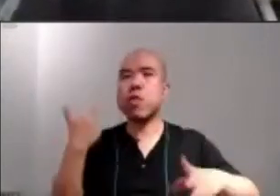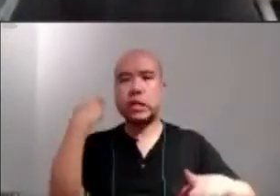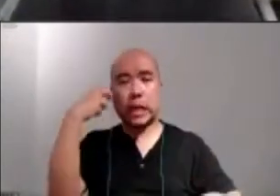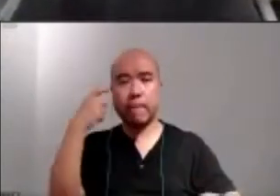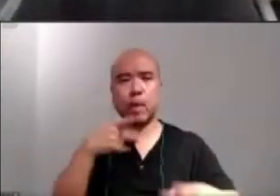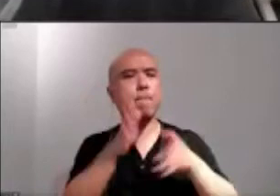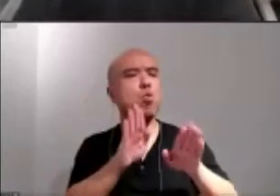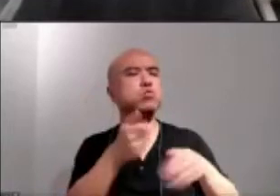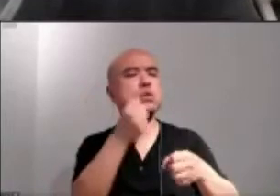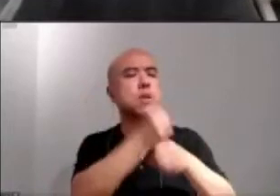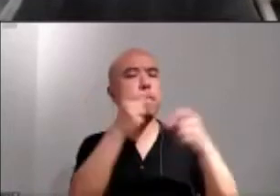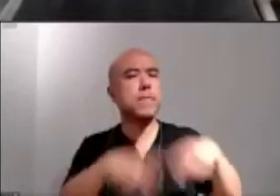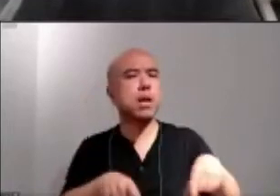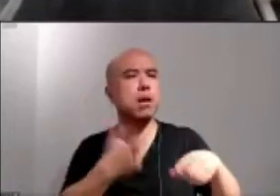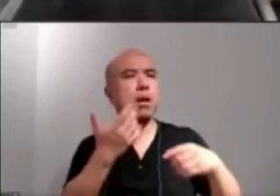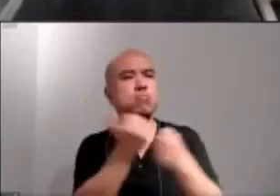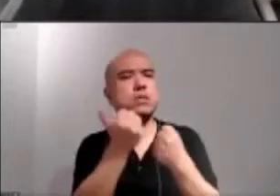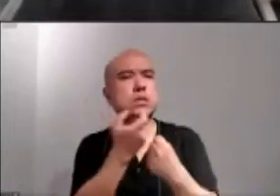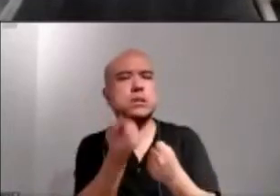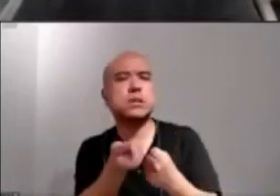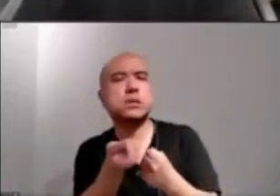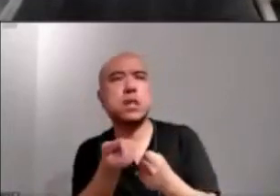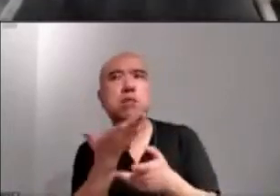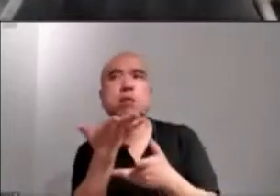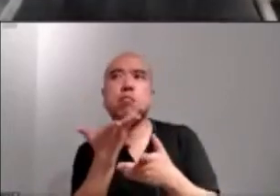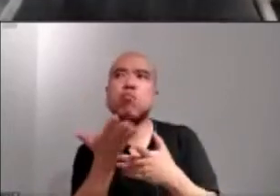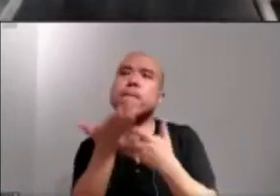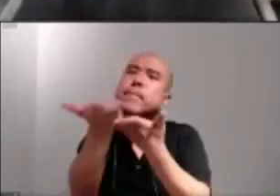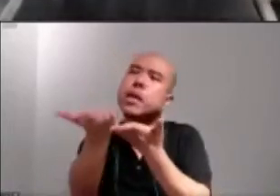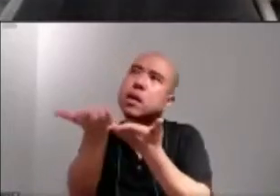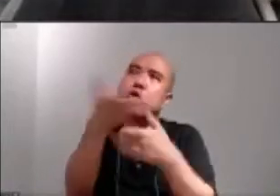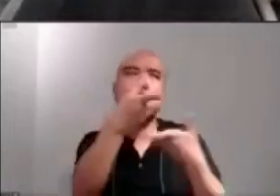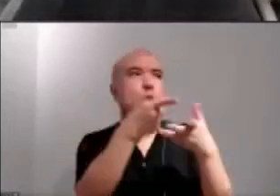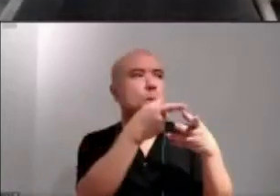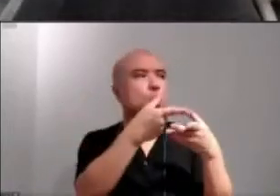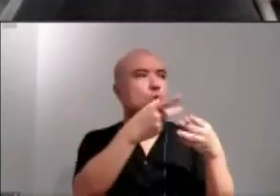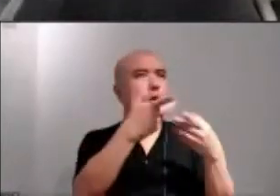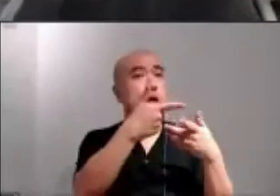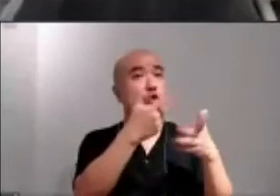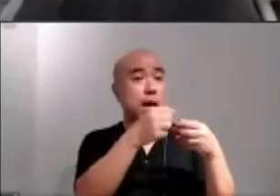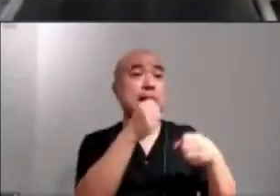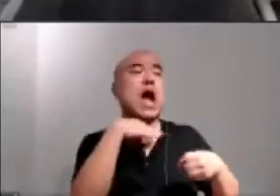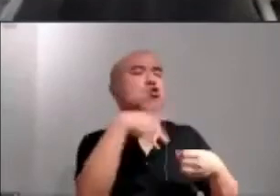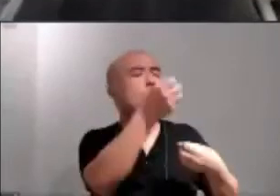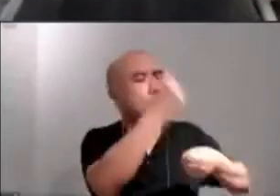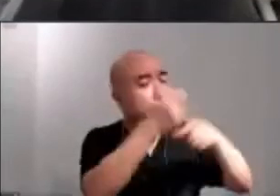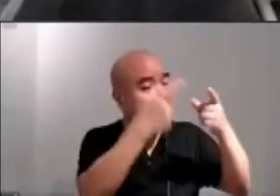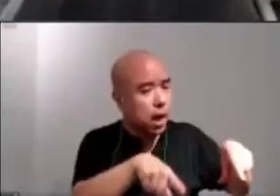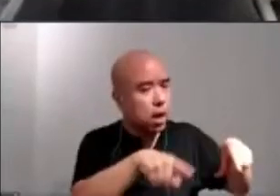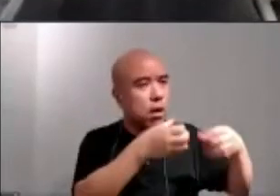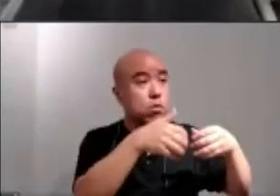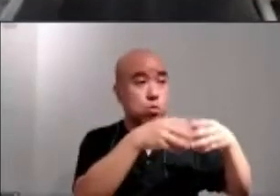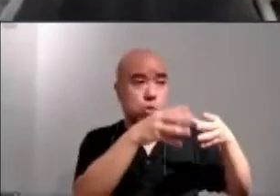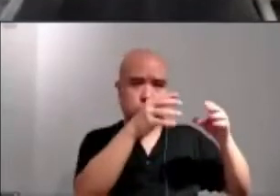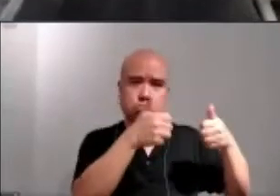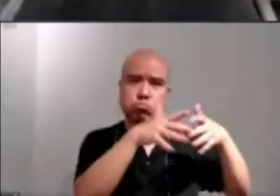大軍？佢哋可能冇乜資本，但係點樣可以幫佢哋 run 一個 online business 咧？我覺得係值得我哋去考究嘅。 好啊！多謝 Kimmy，